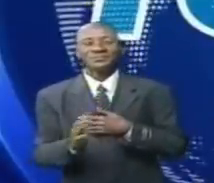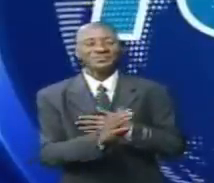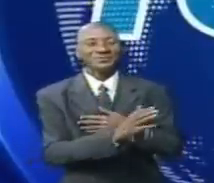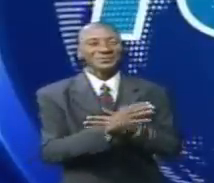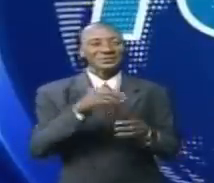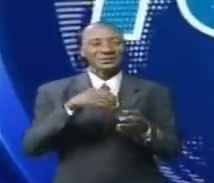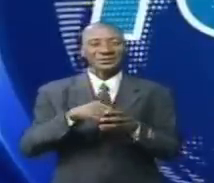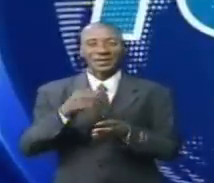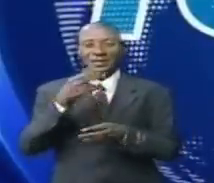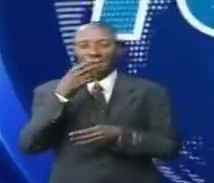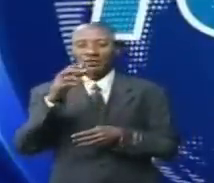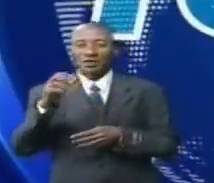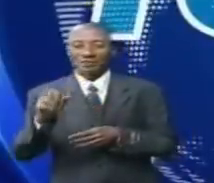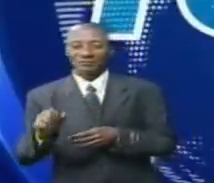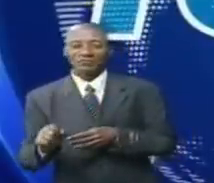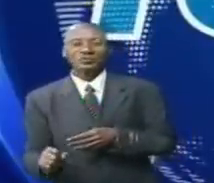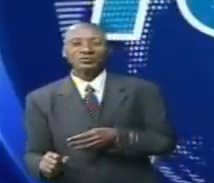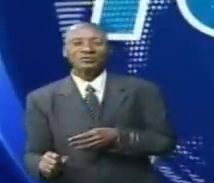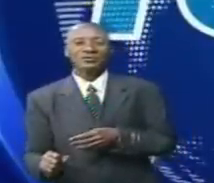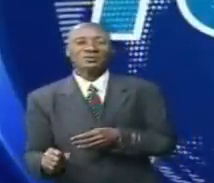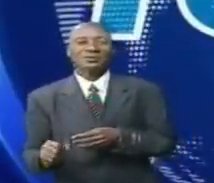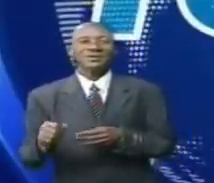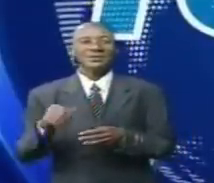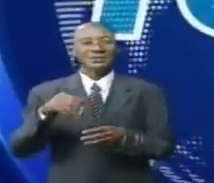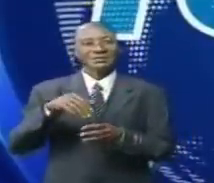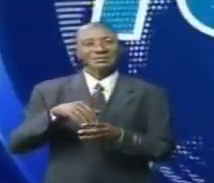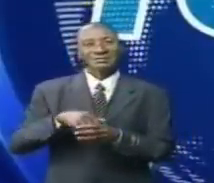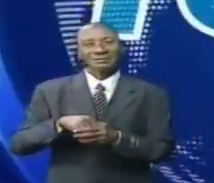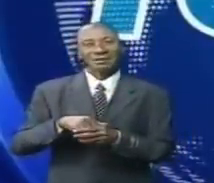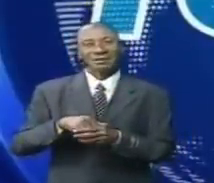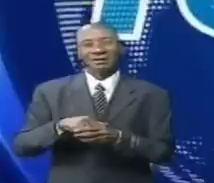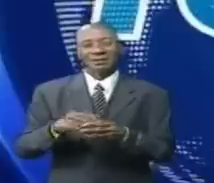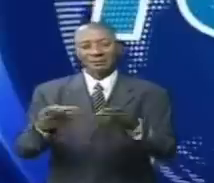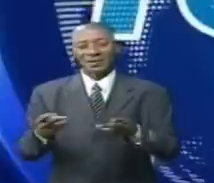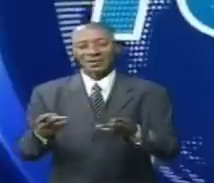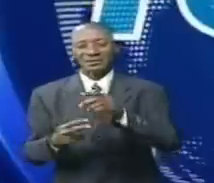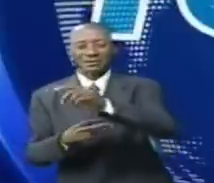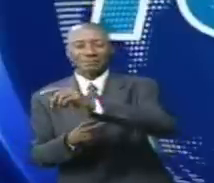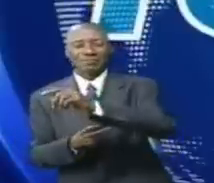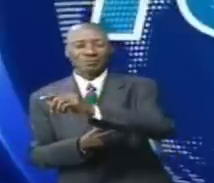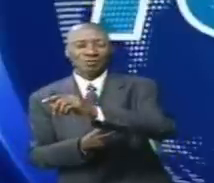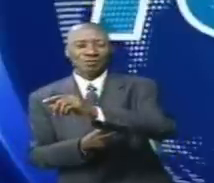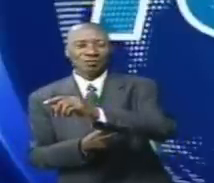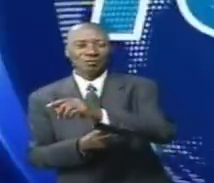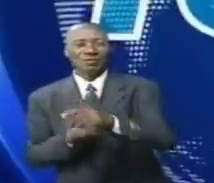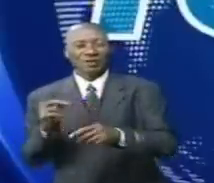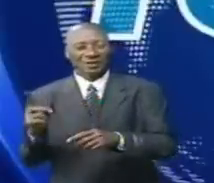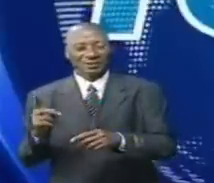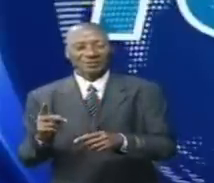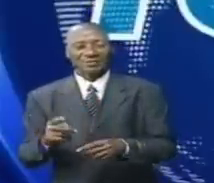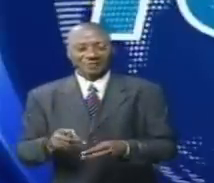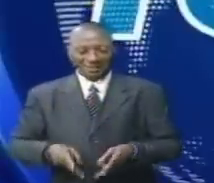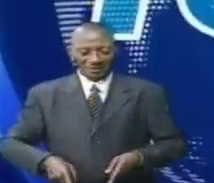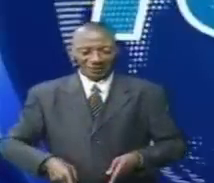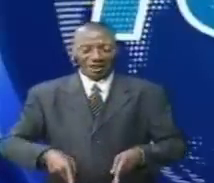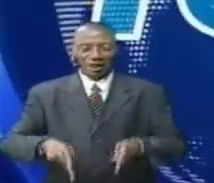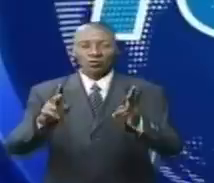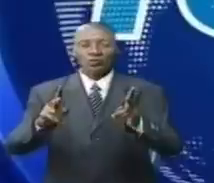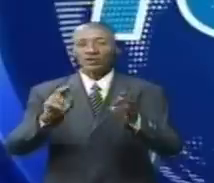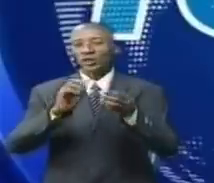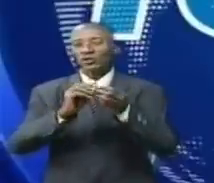plus précisément au village Nyangezi, à la hauteur du pont Chianda, sur la route nationale numéro 5. Les